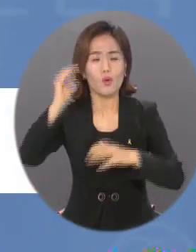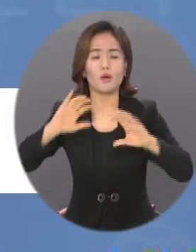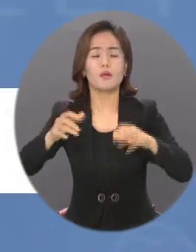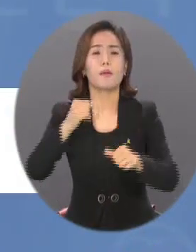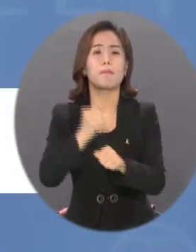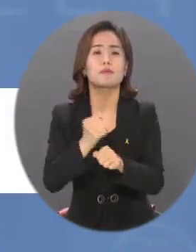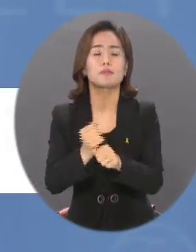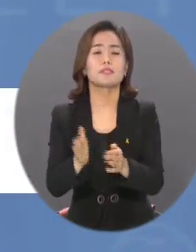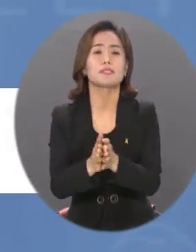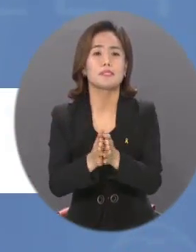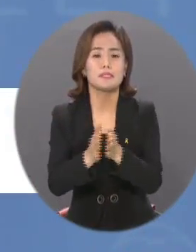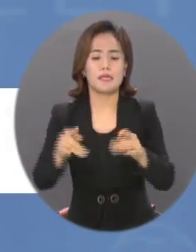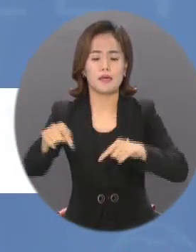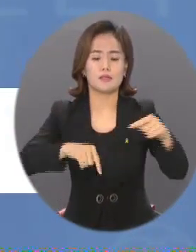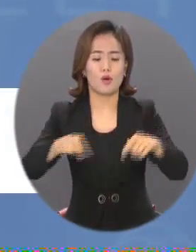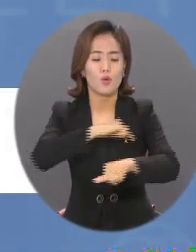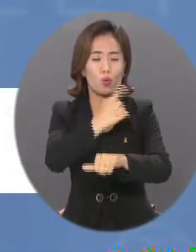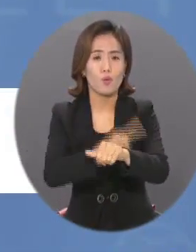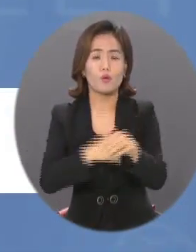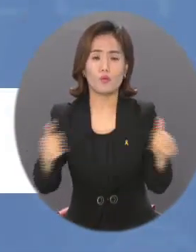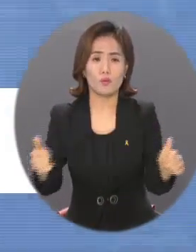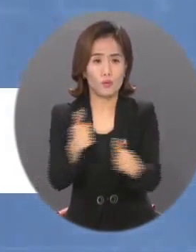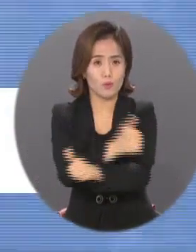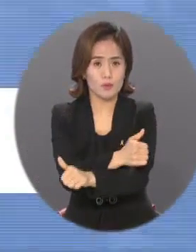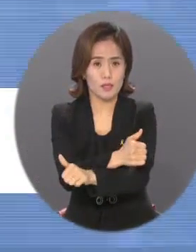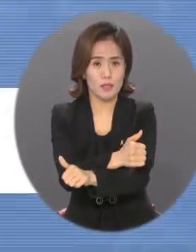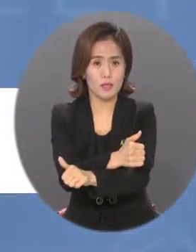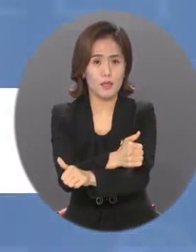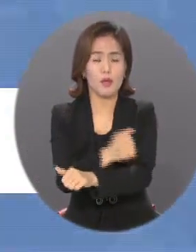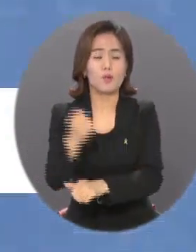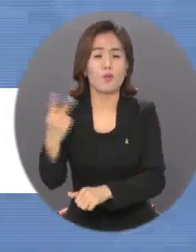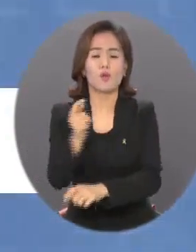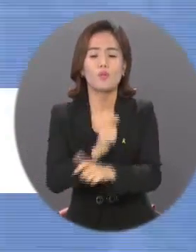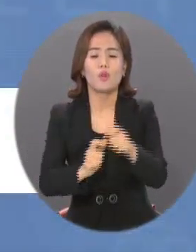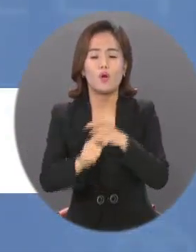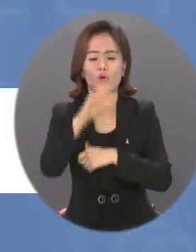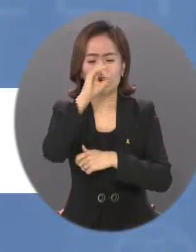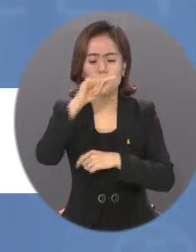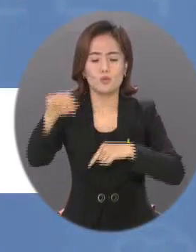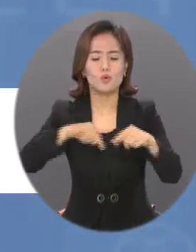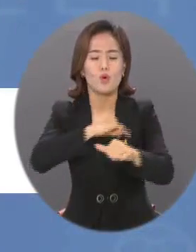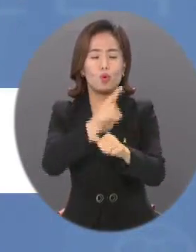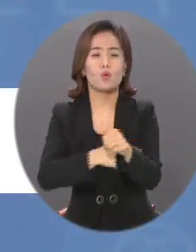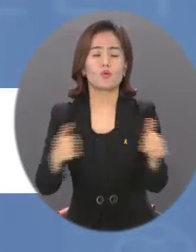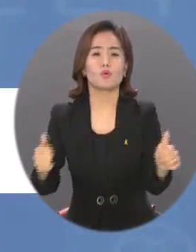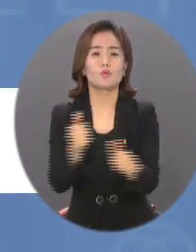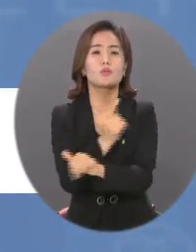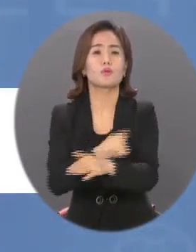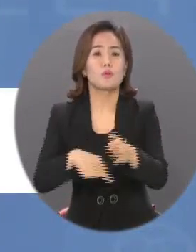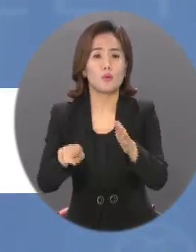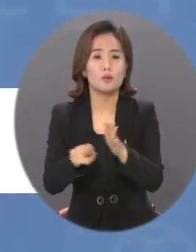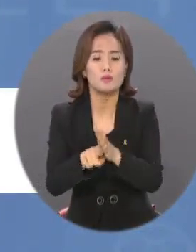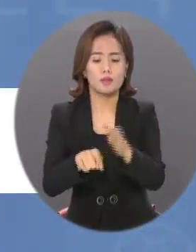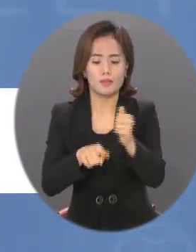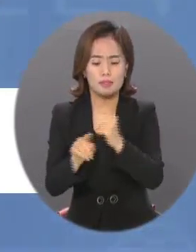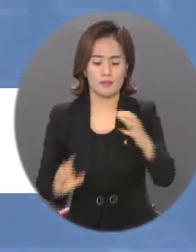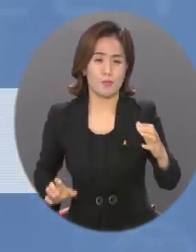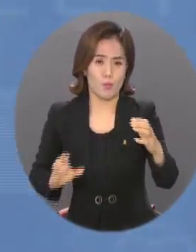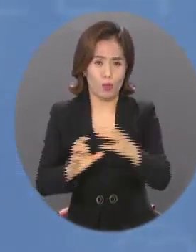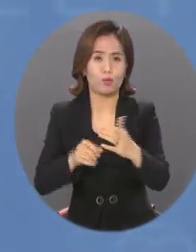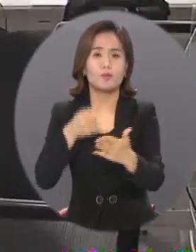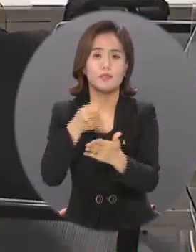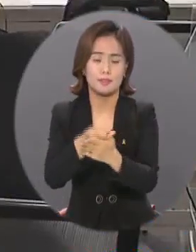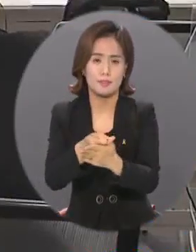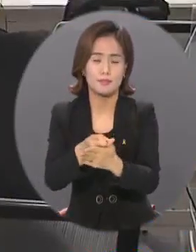만드는 시작으로서의 정권교체, 즉더 좋은 정권교체를 위하여 뜻을 모으기로